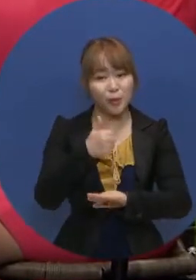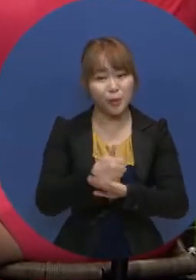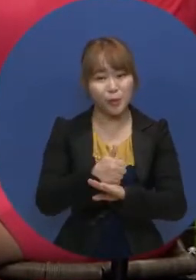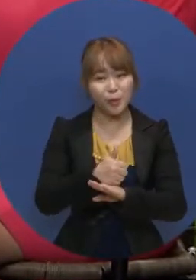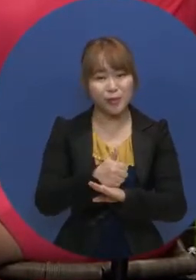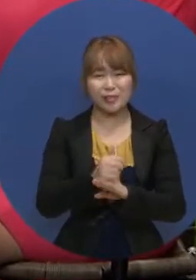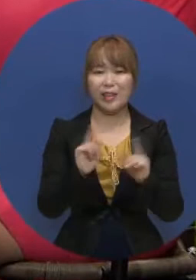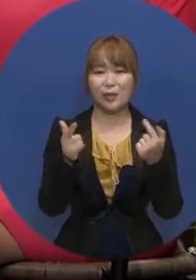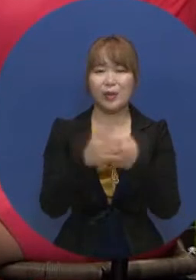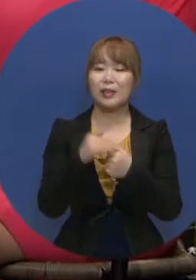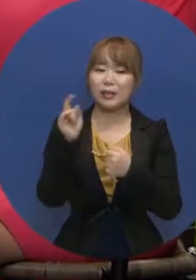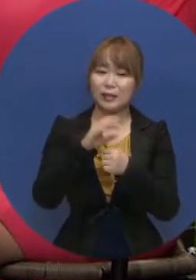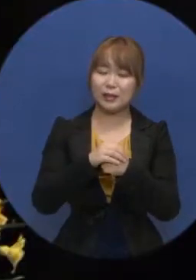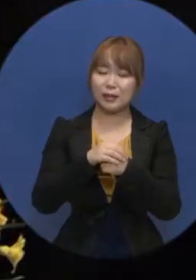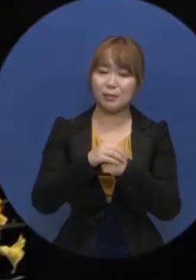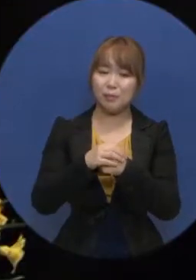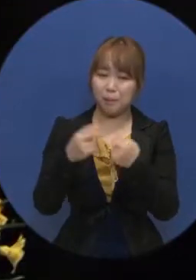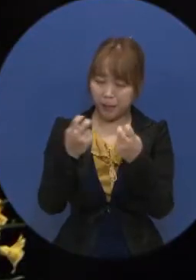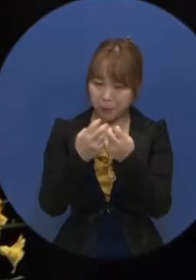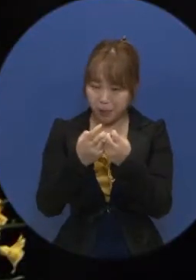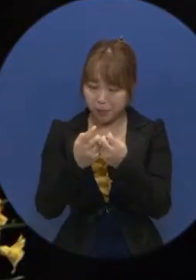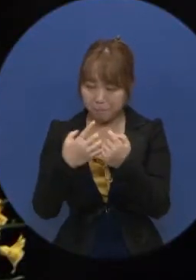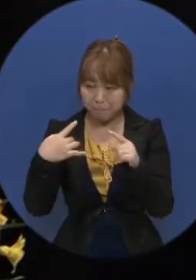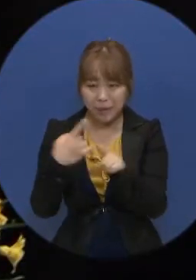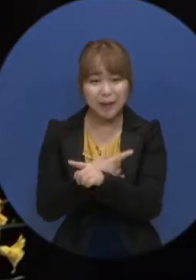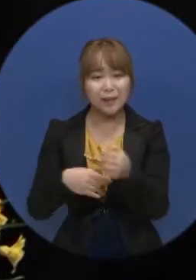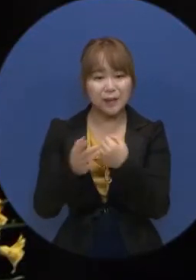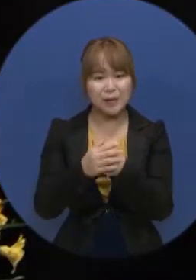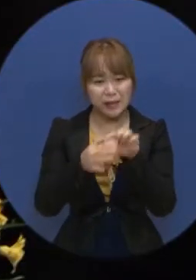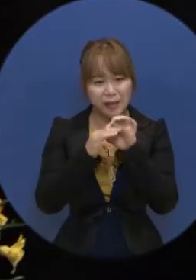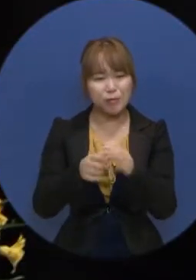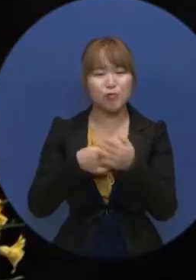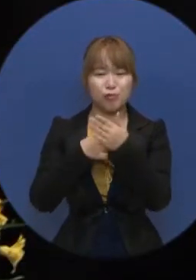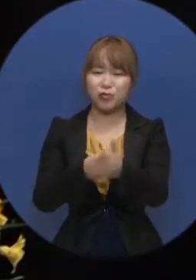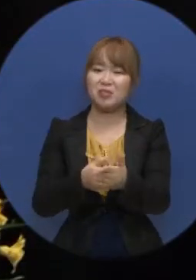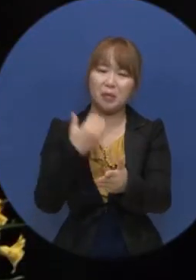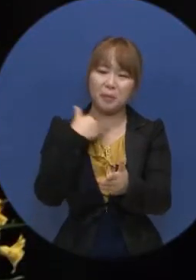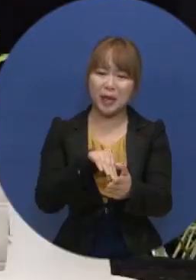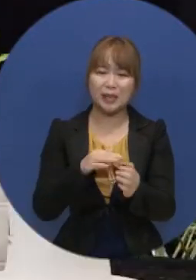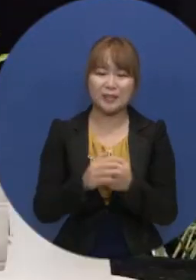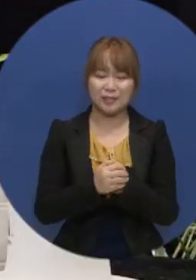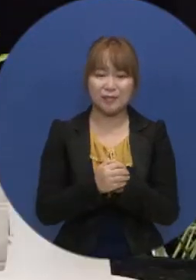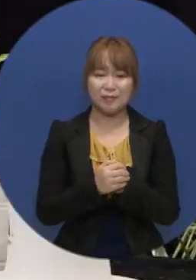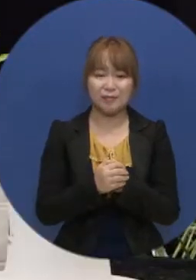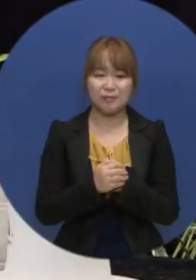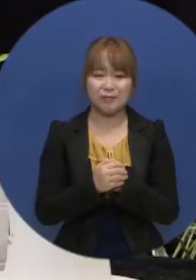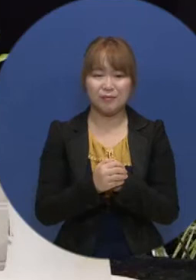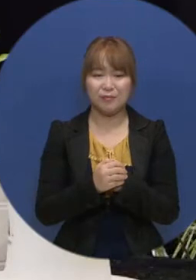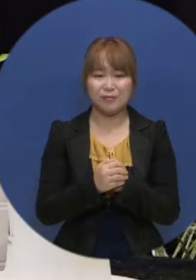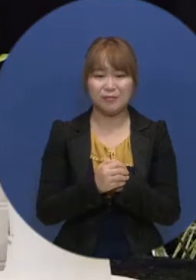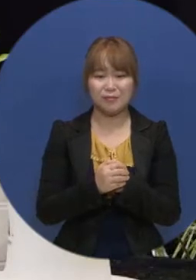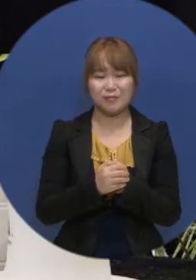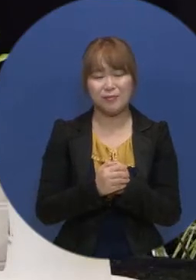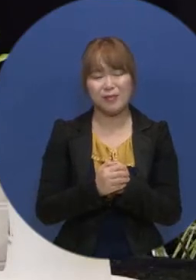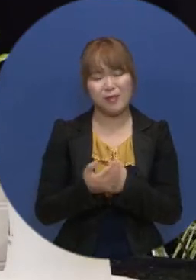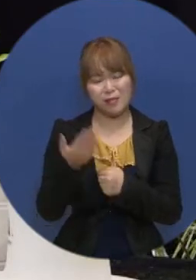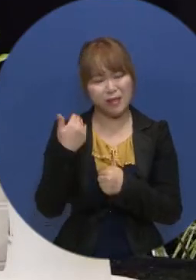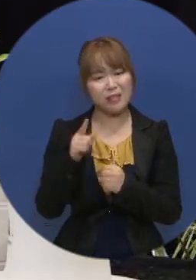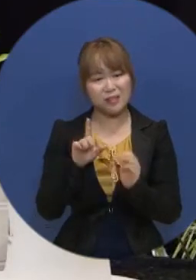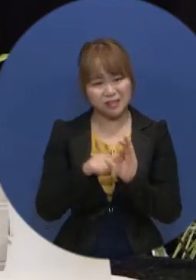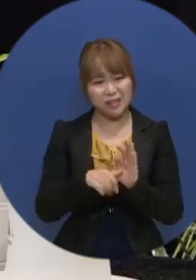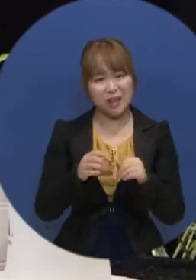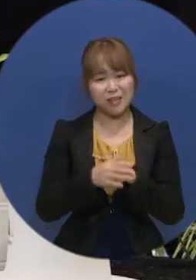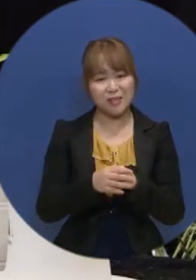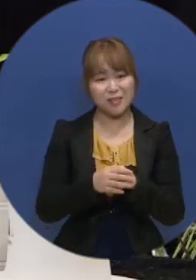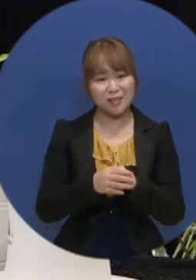성공했다기보다도 이제 전략이 바뀌어서 네네. 그게 이제 계속 추진을 못했죠. 네네. 그때는 상당히